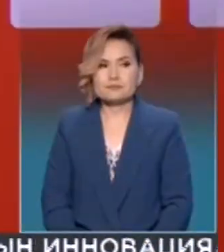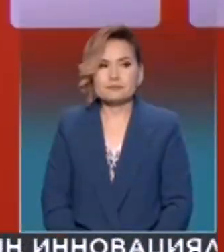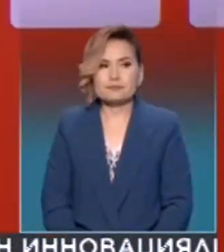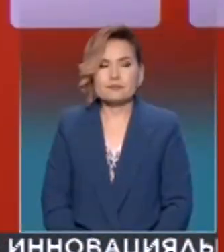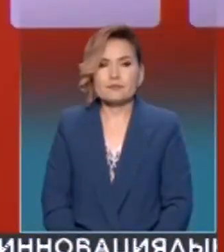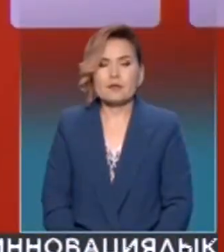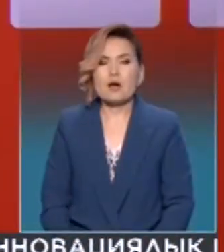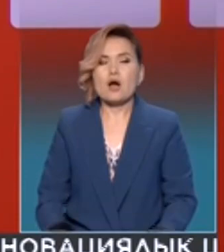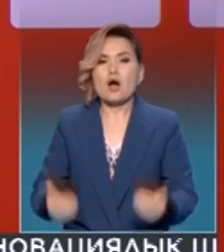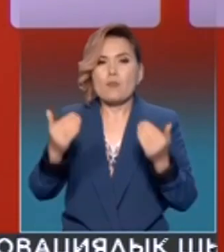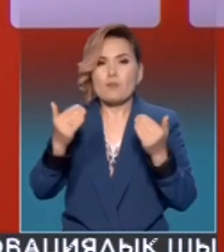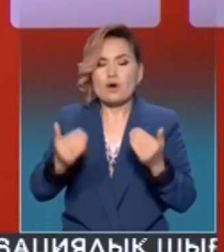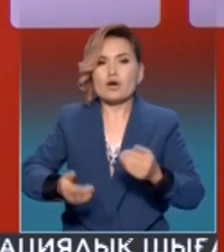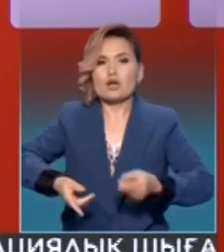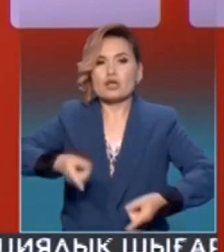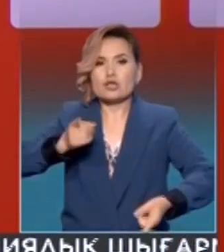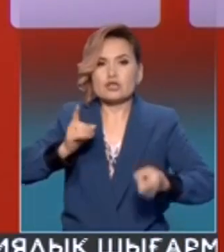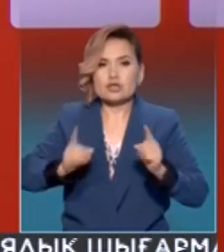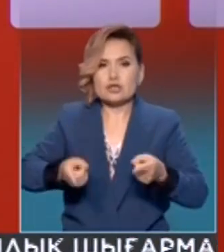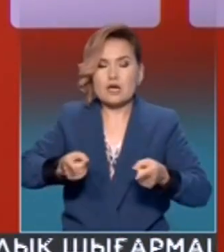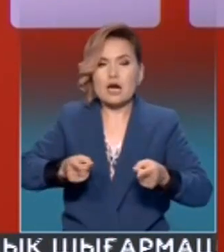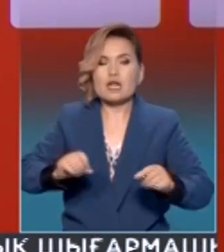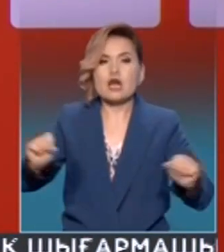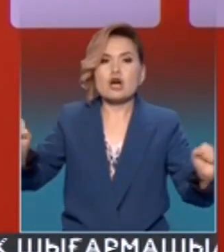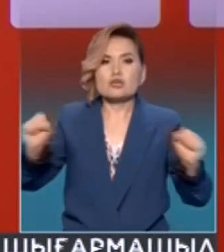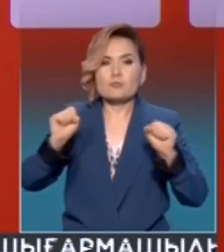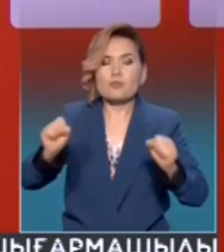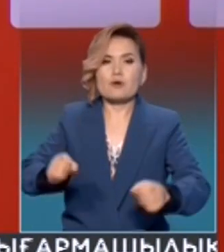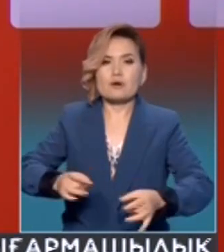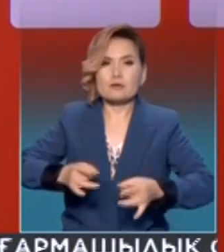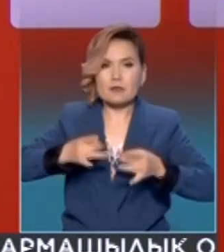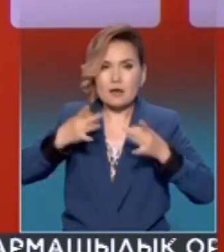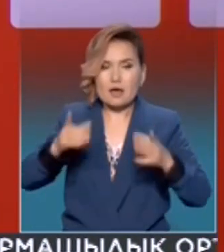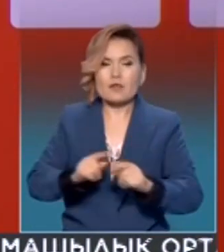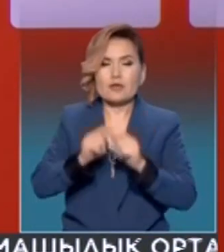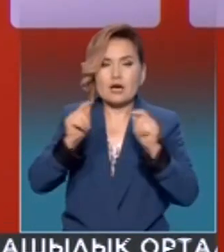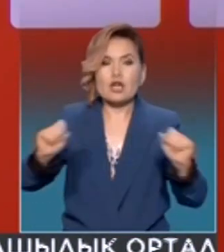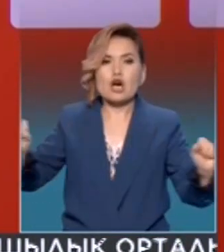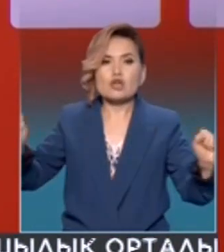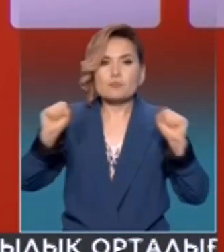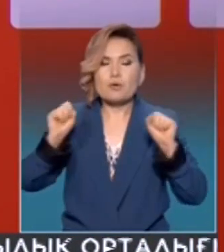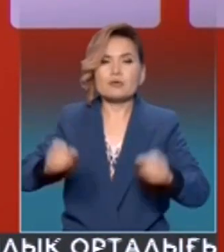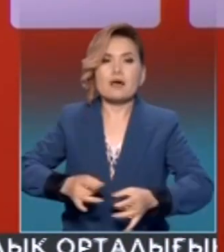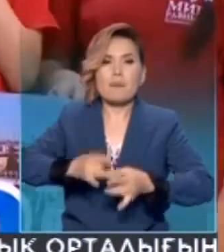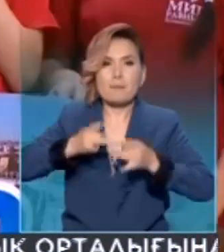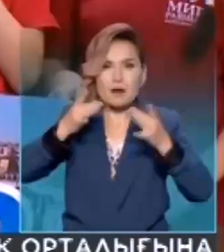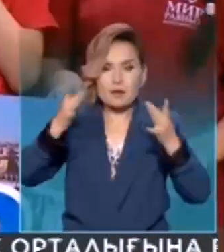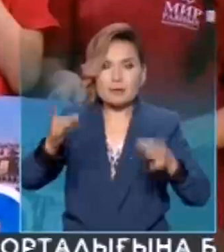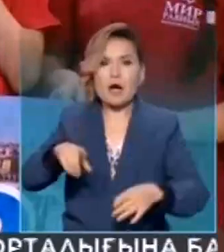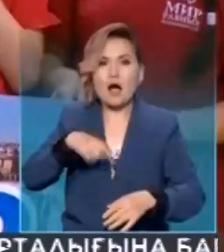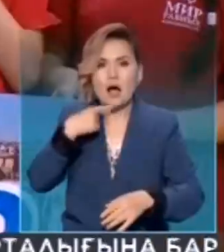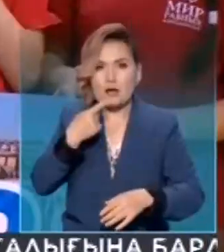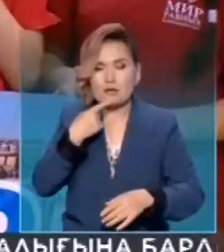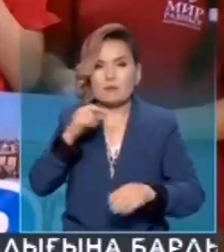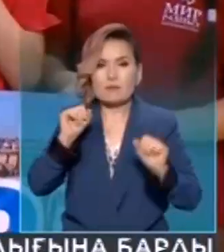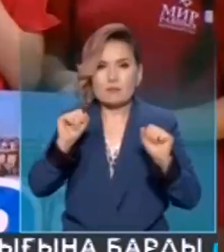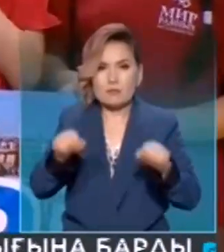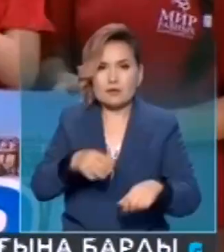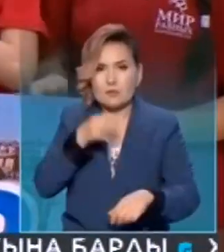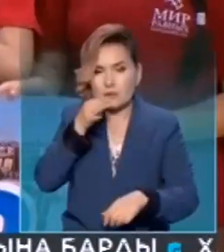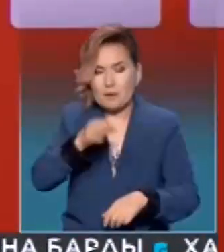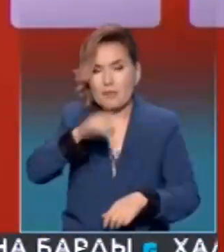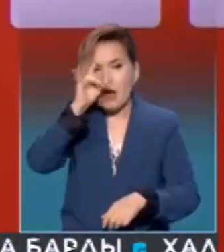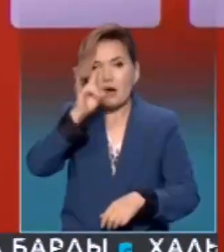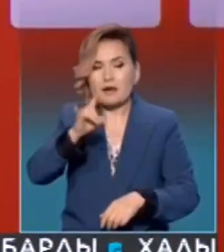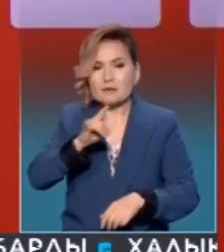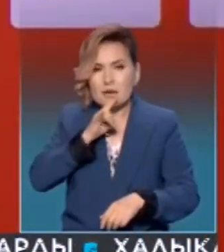Бүгін шынайы спорттың мерекесі, спорттың мейрамы деп ауыз толтырып айта аламыз.